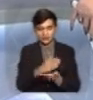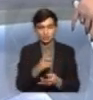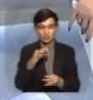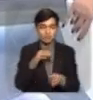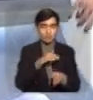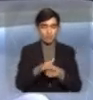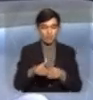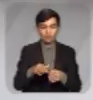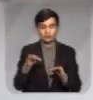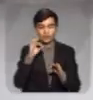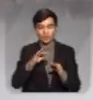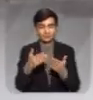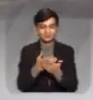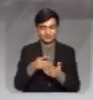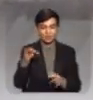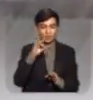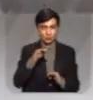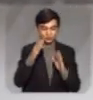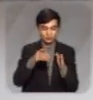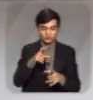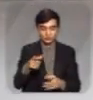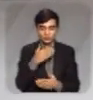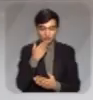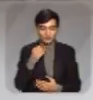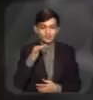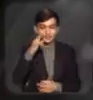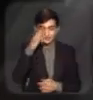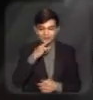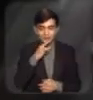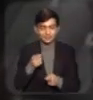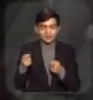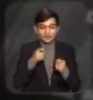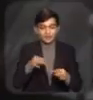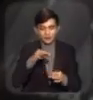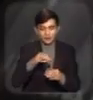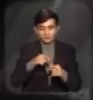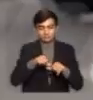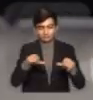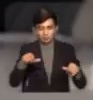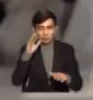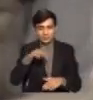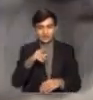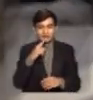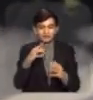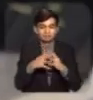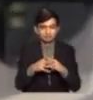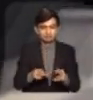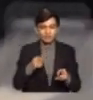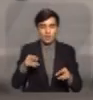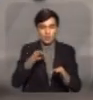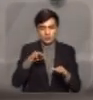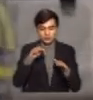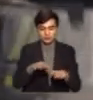нет. Мероприятие по возвращению казахстанцев из зон террористической активности достаточно затратное, отметил